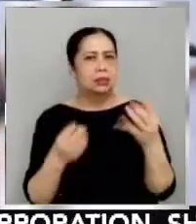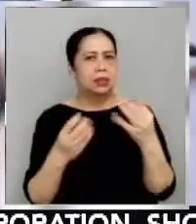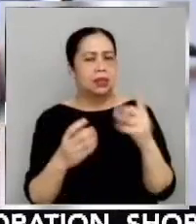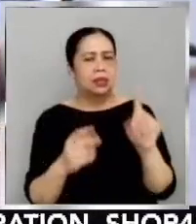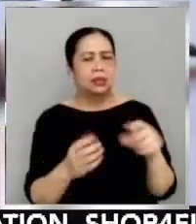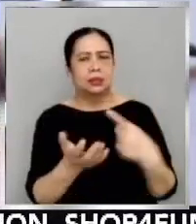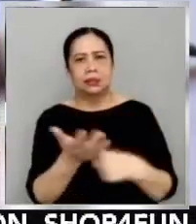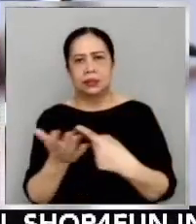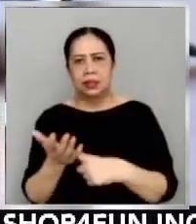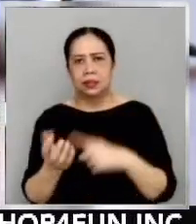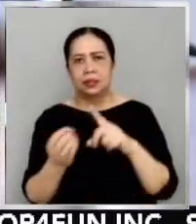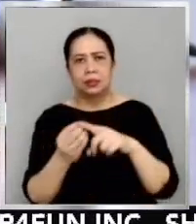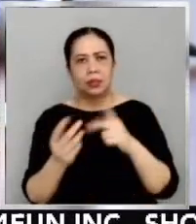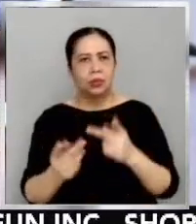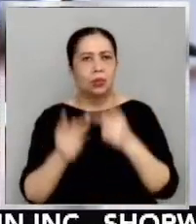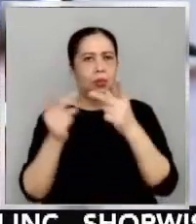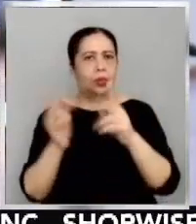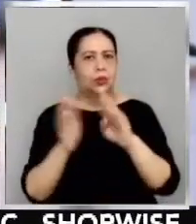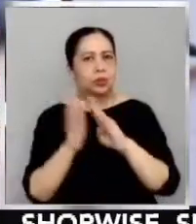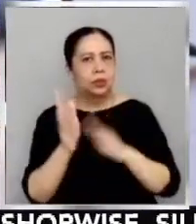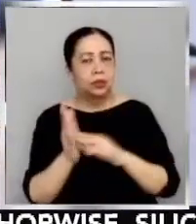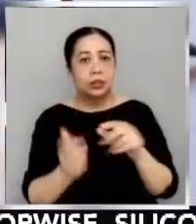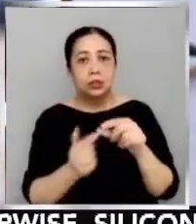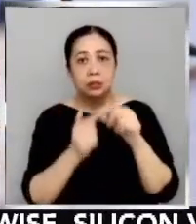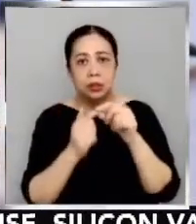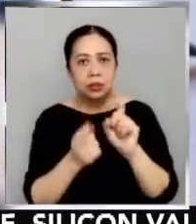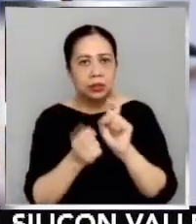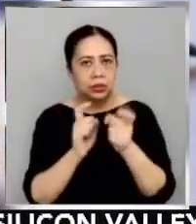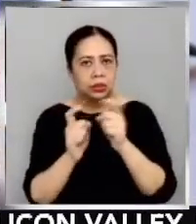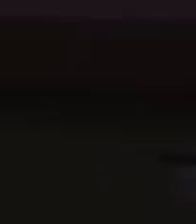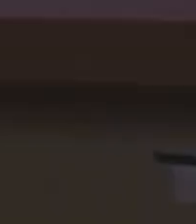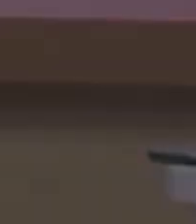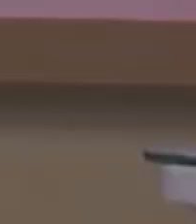sa panukala, lalo na sa mga binagong probisyon.